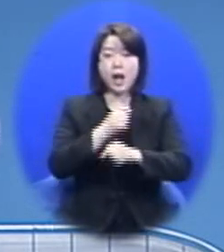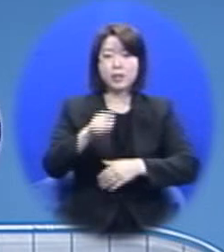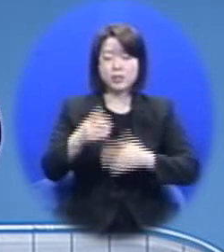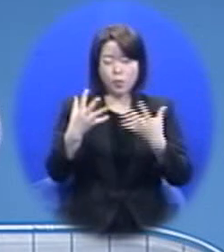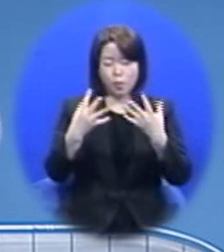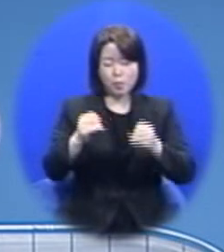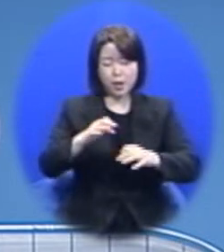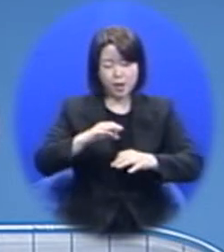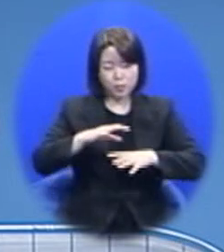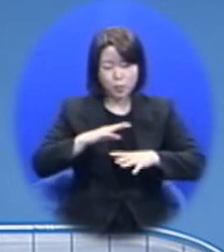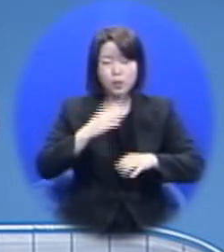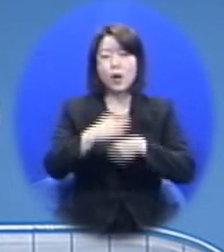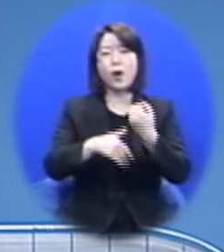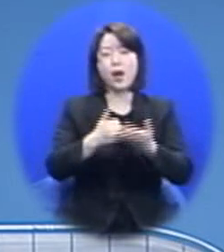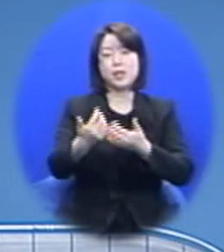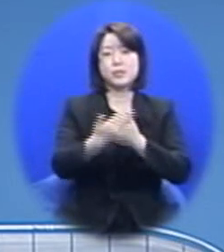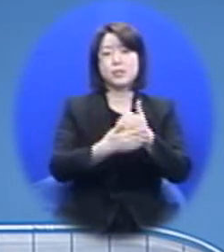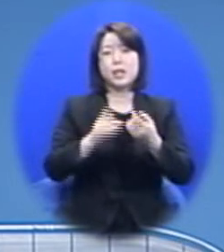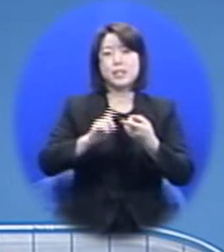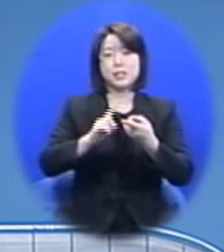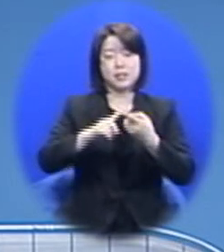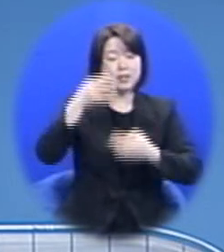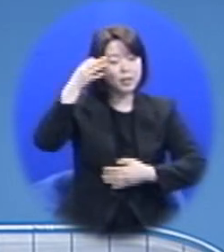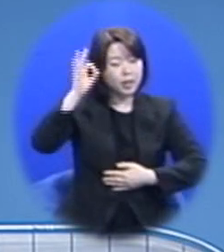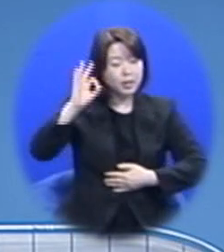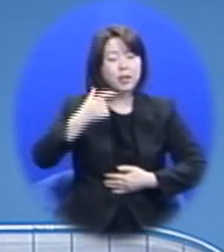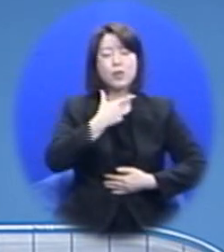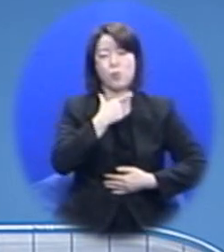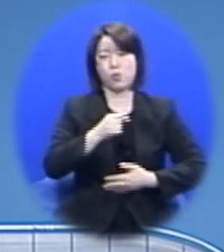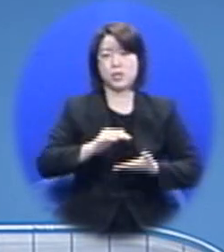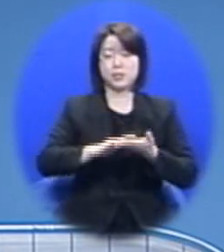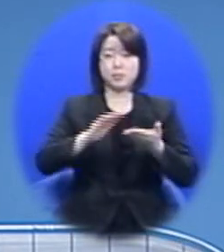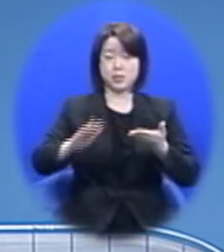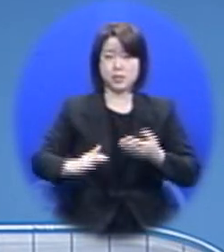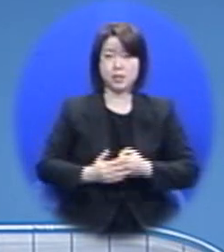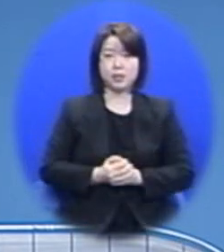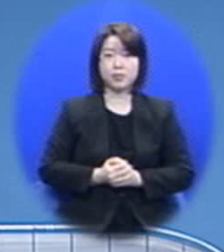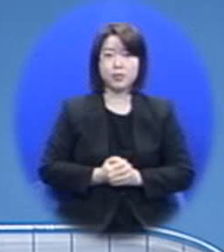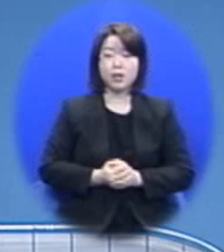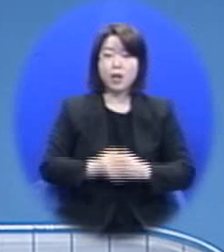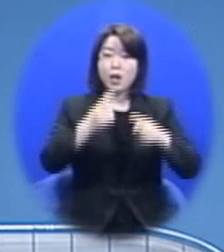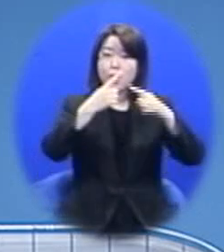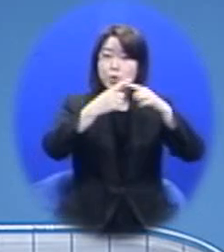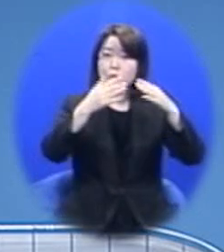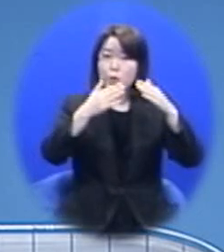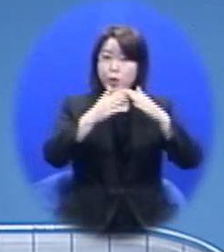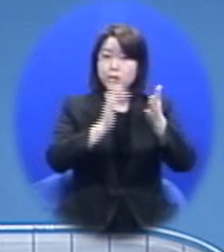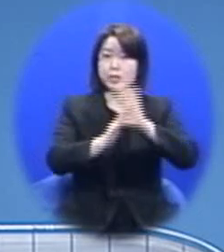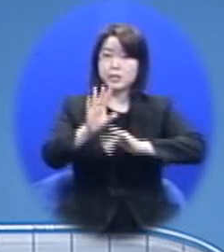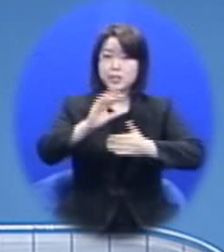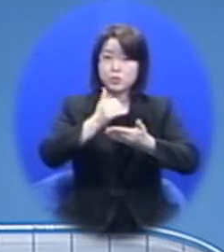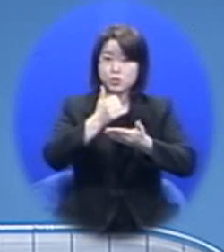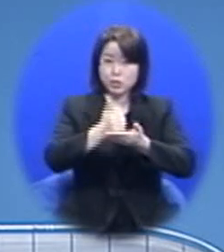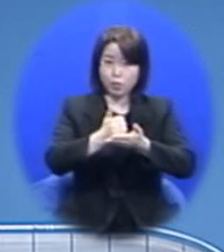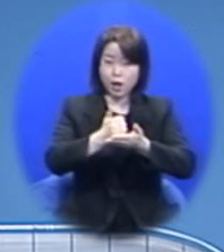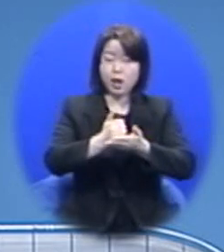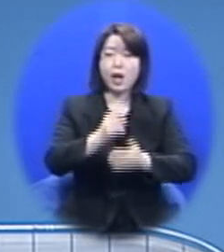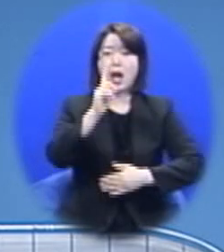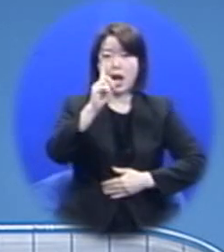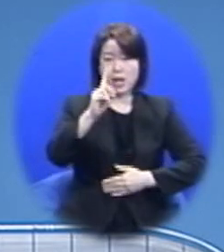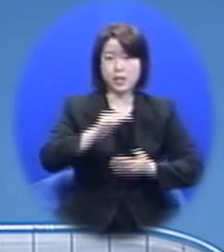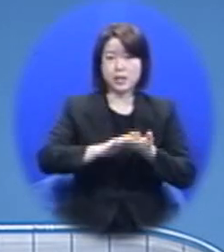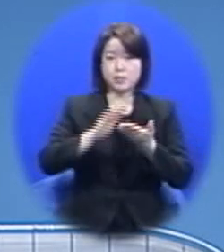놀라운 하나님의 은혜인가를 깨닫게 하기를 원하십니다. 교회는 예수님과 하나입니다.